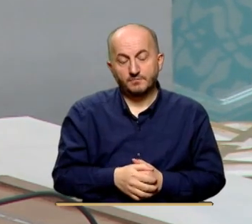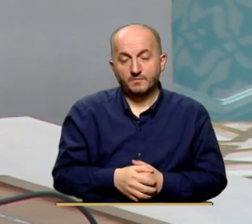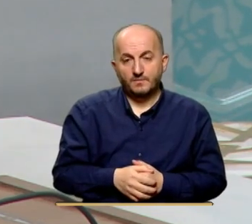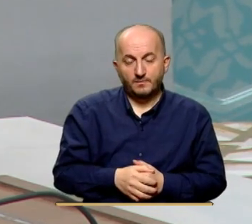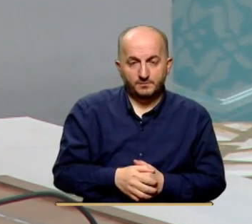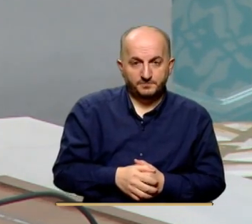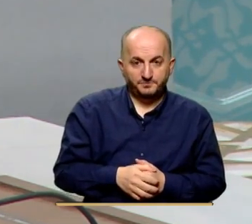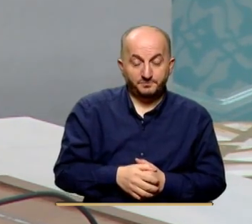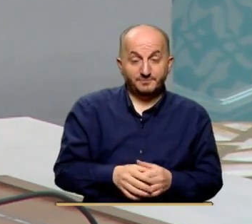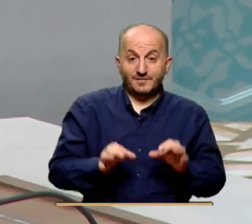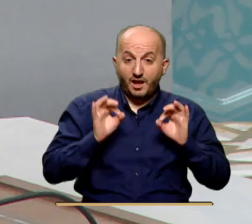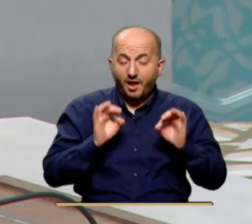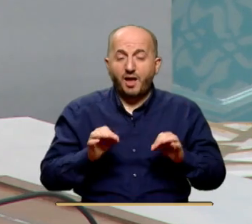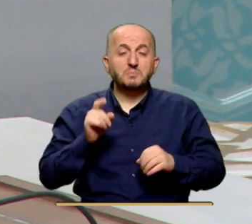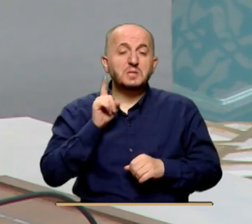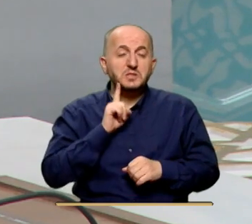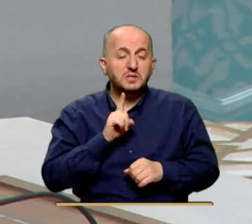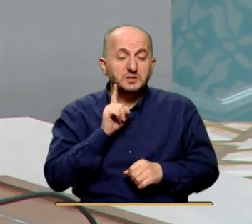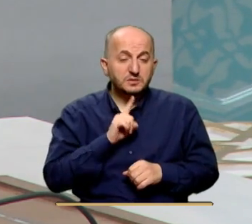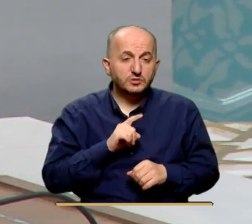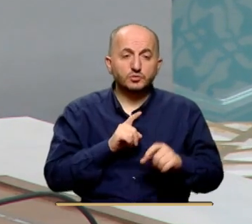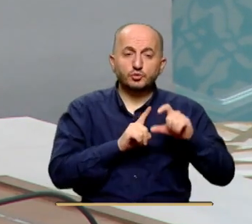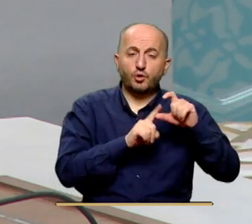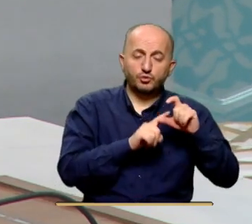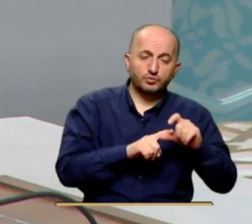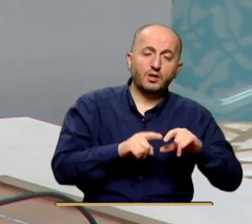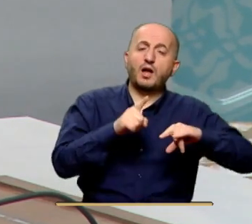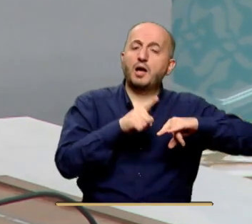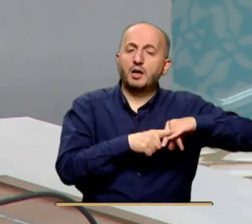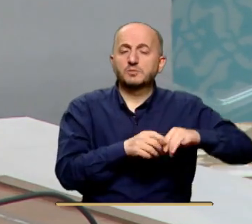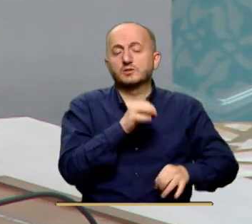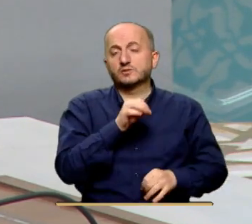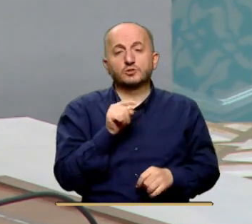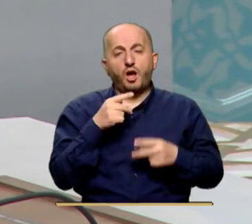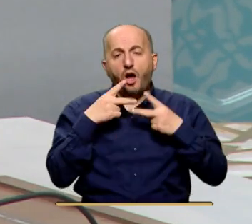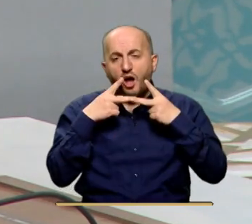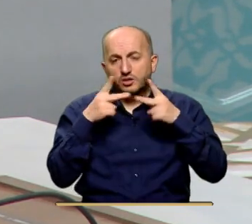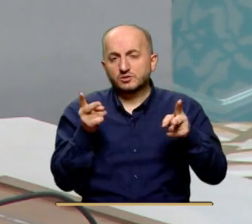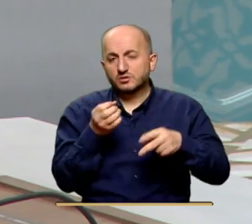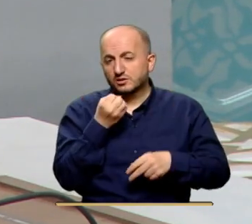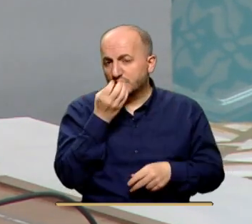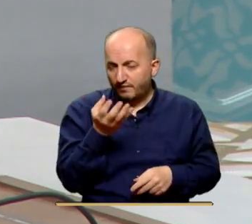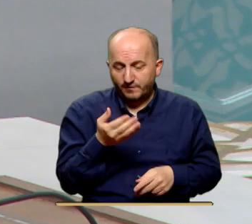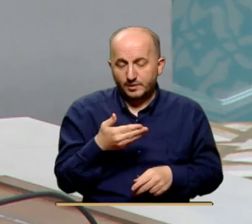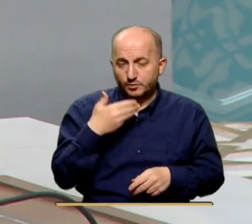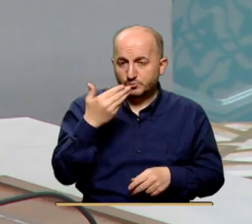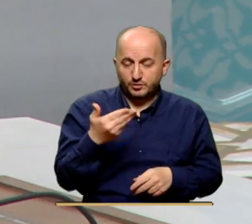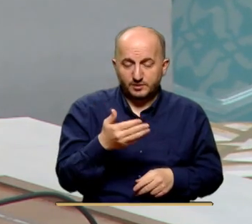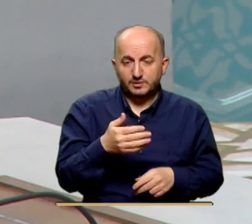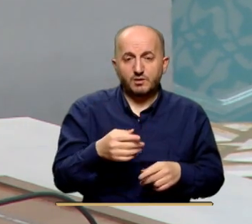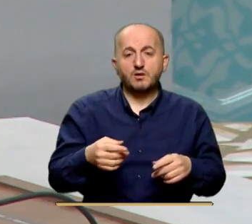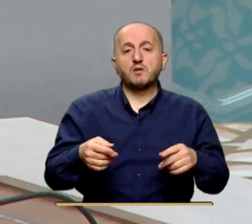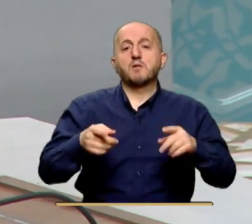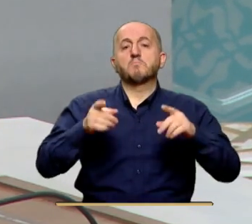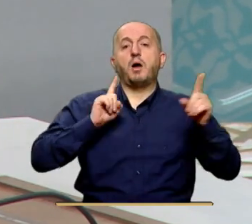açıdan hem İngiliz Churchill hem Hamilton şu itirafta bulunmuşlardır. Biliyorsunuz